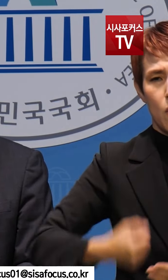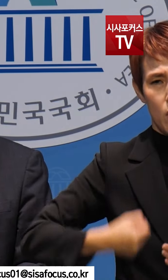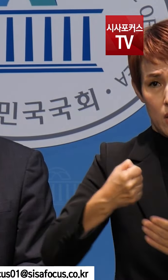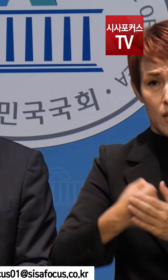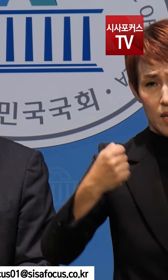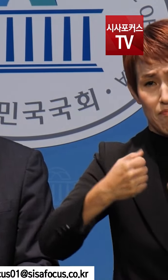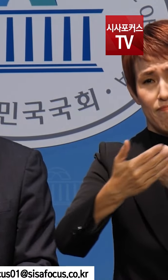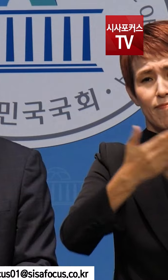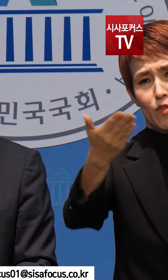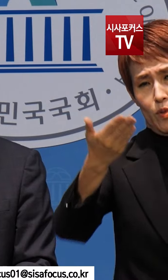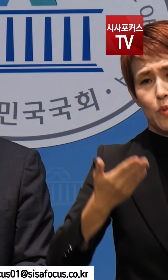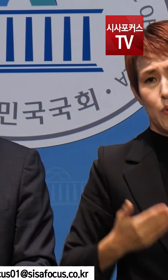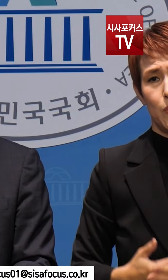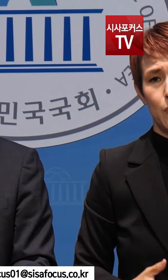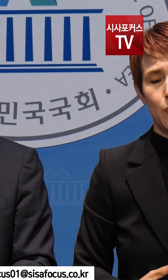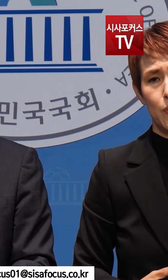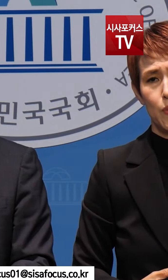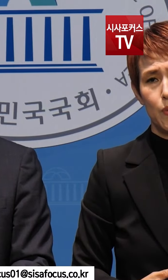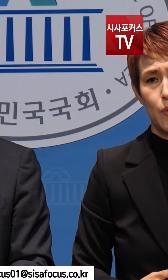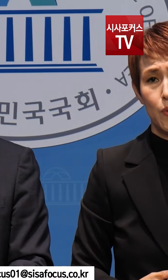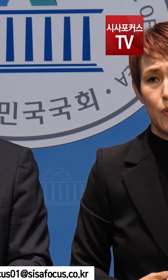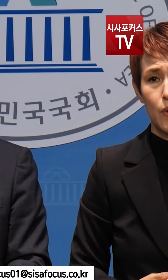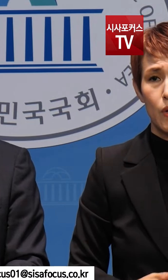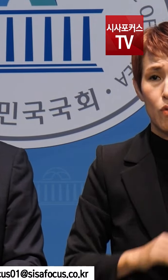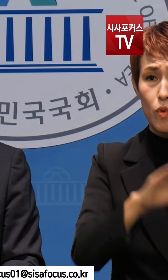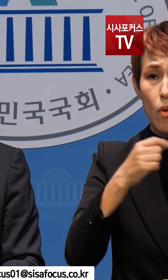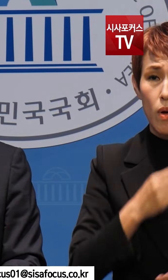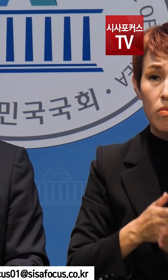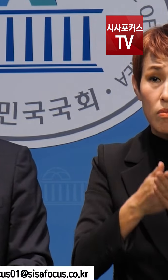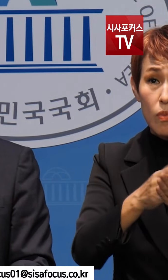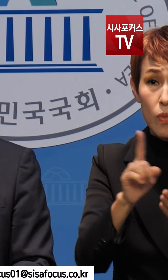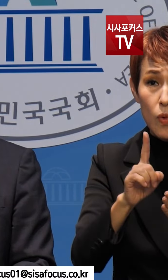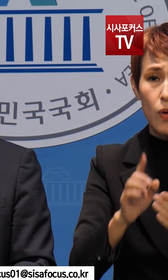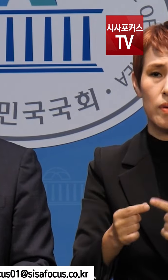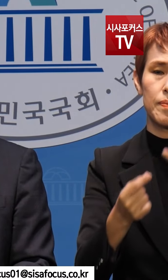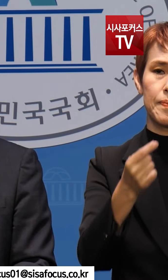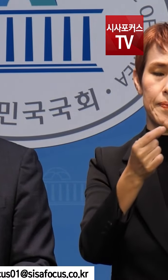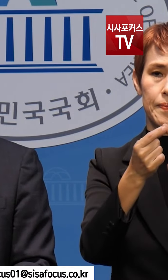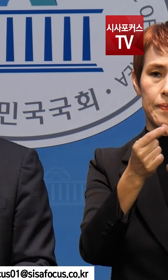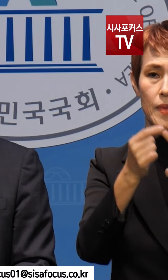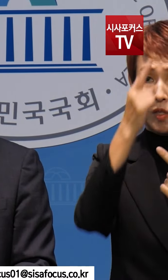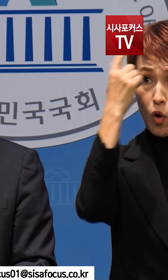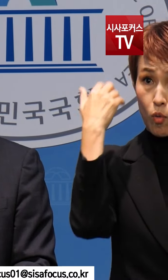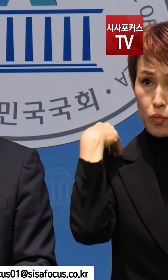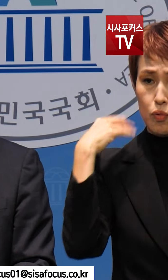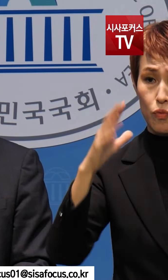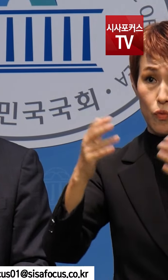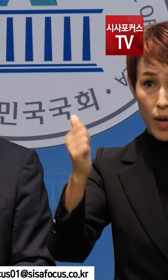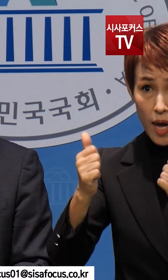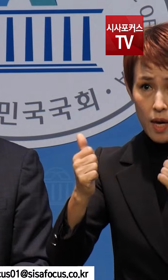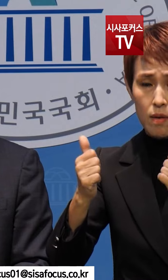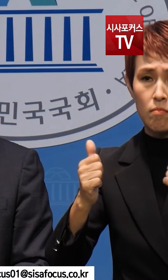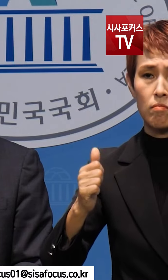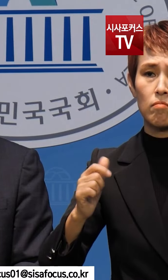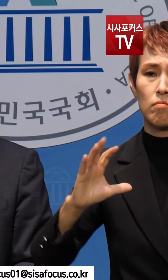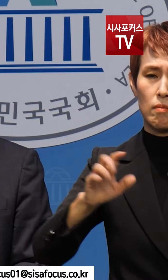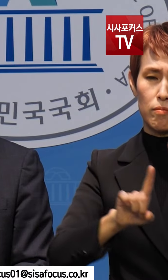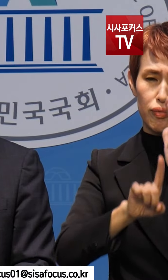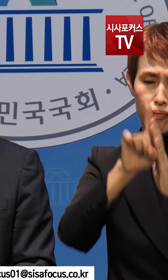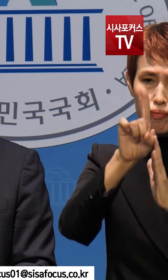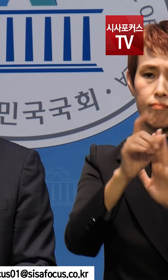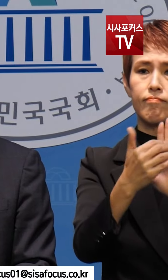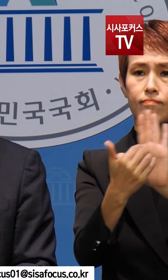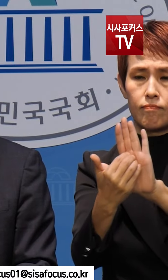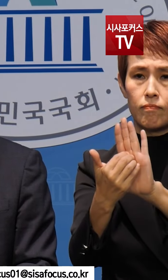보여주시길 희망합니다 우리의 요구 1 정부와 국회는 기기 대과